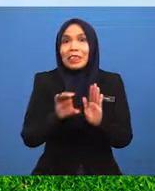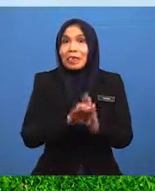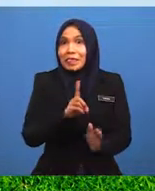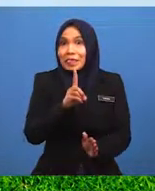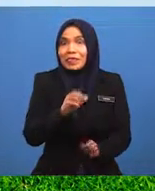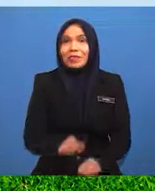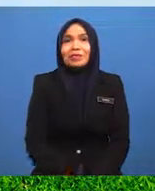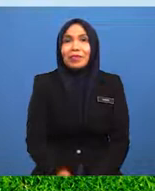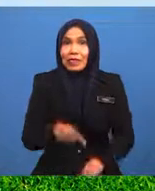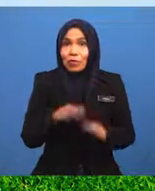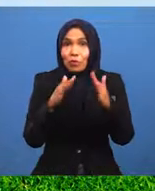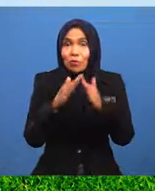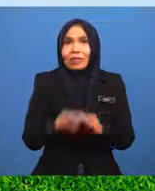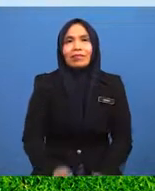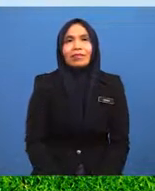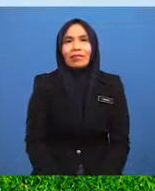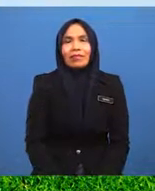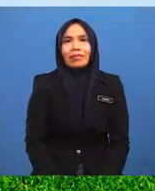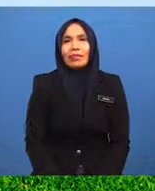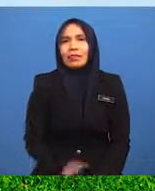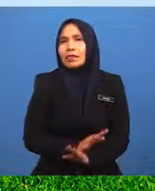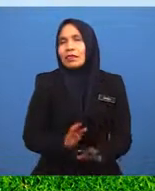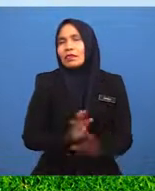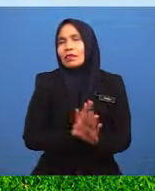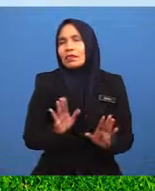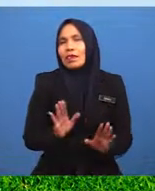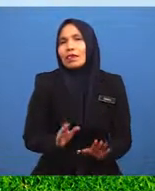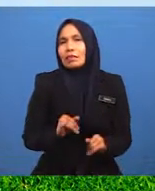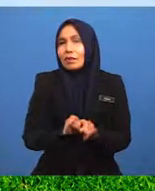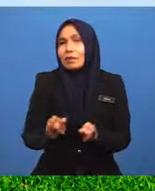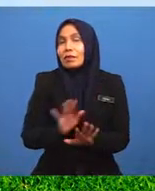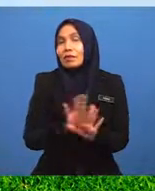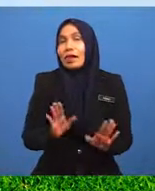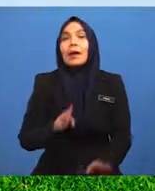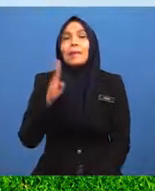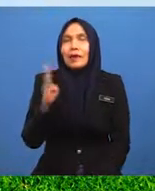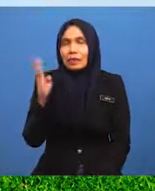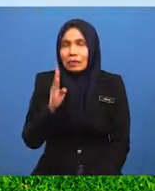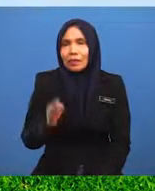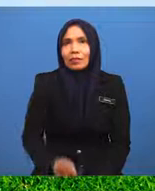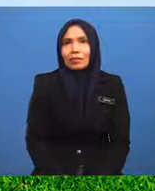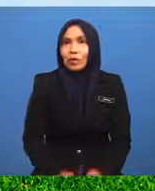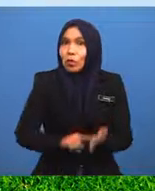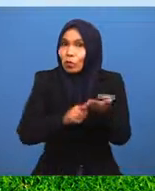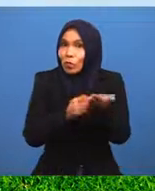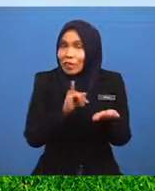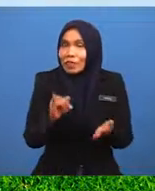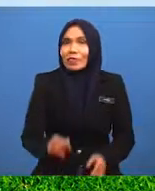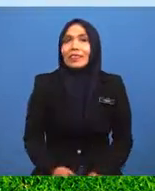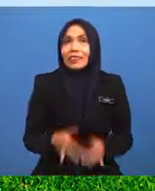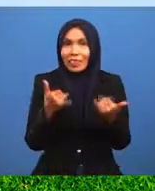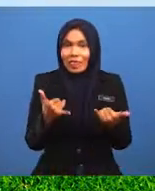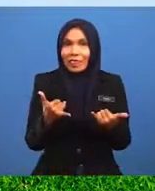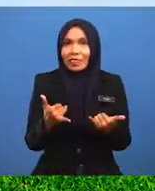Jika tidak, biasakan mulai sekarang. Apabila kita hendak lalu di